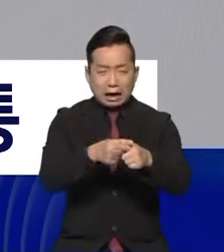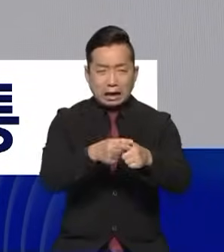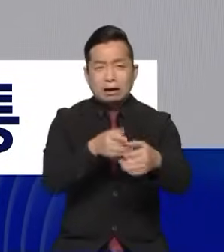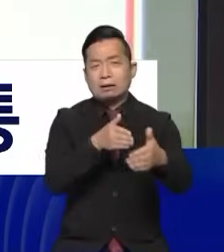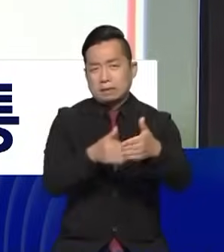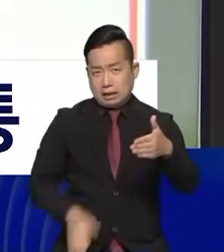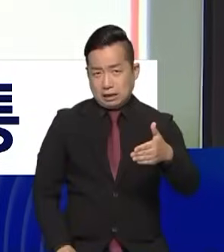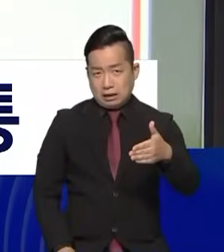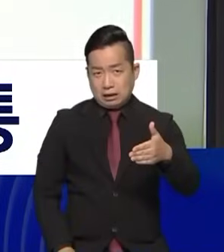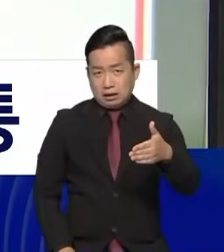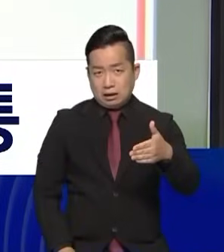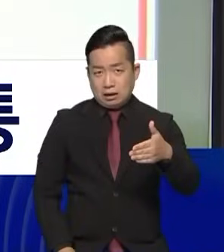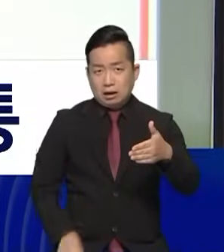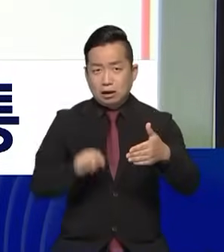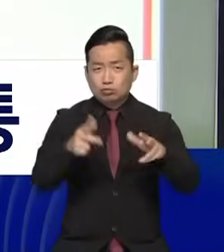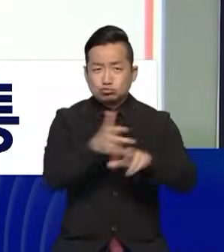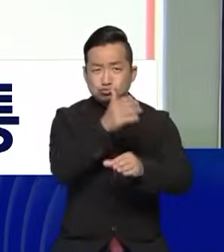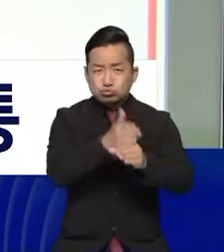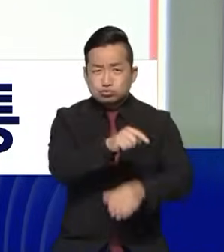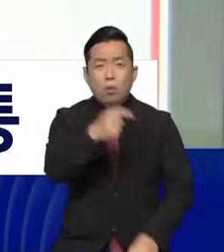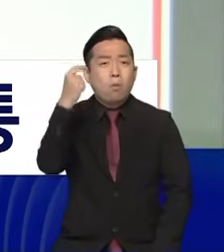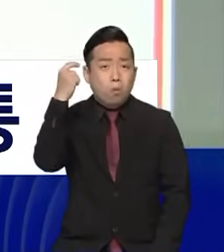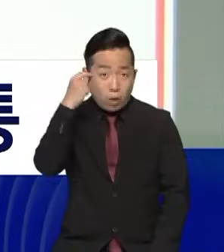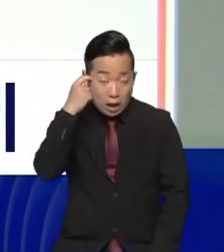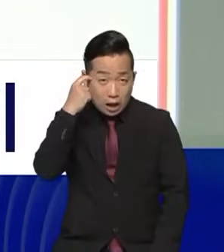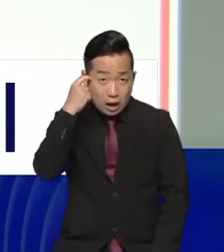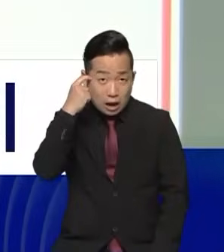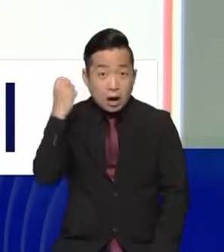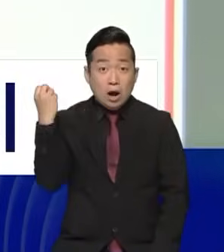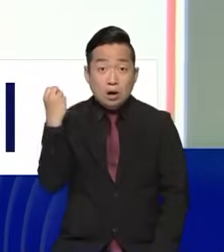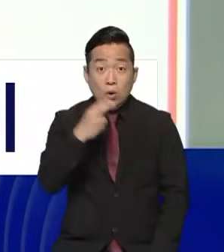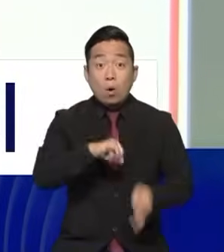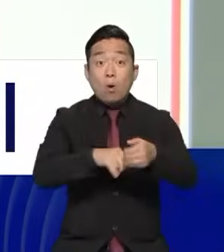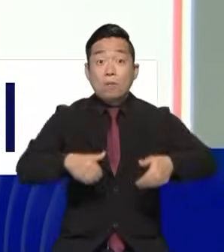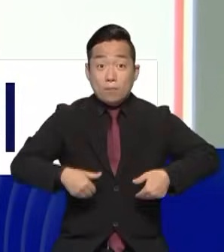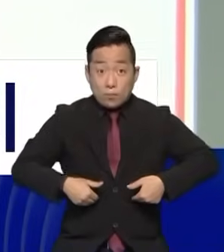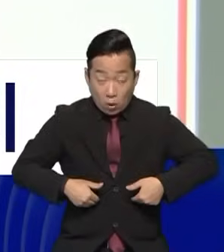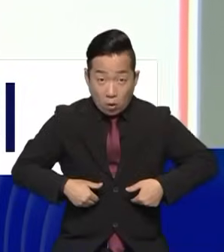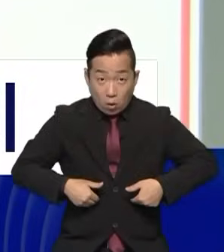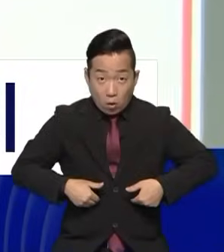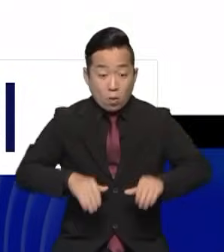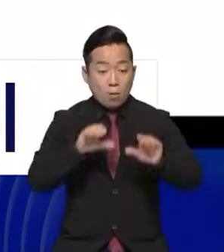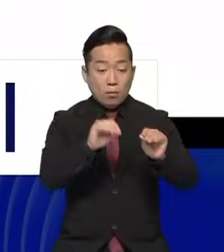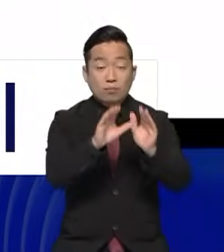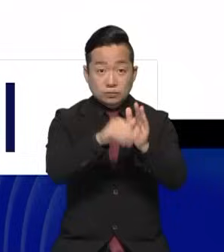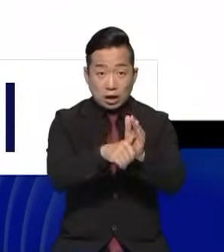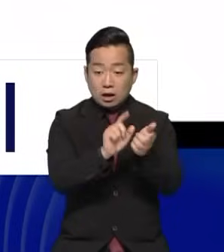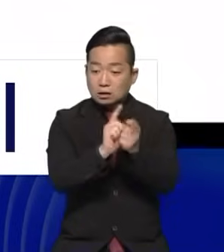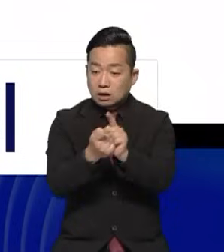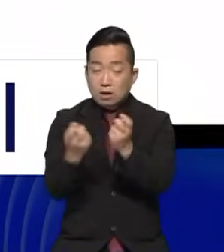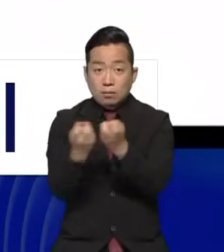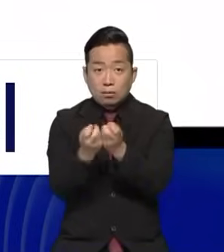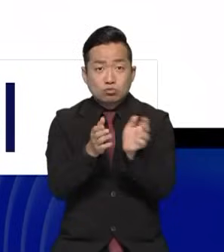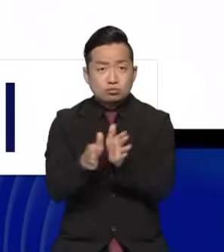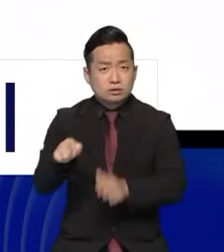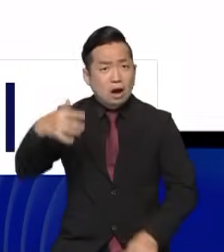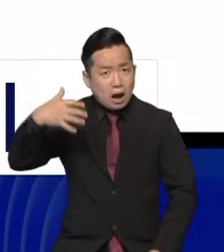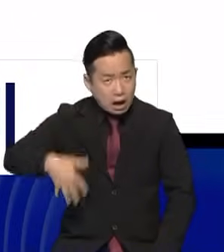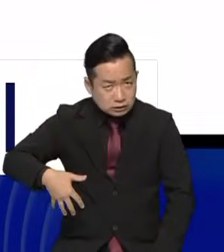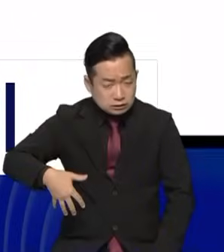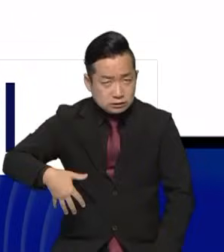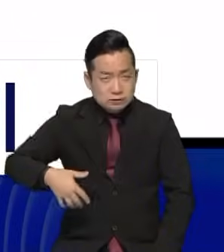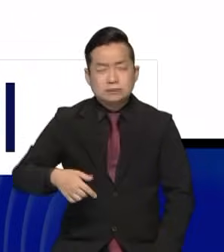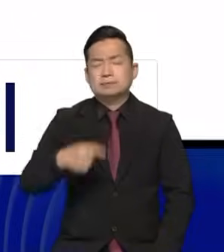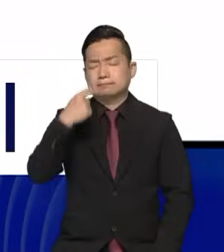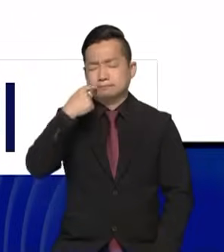꼭 주중했어야 됐나 이런 의문이 좀 들고 설령 이게 불가피했더라도 이렇게 멈췄을 때 대안이 있어야 하지 않을까 이런 생각이 좀 듭니다.